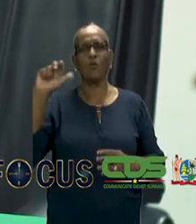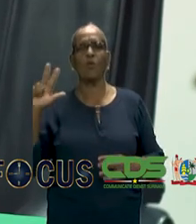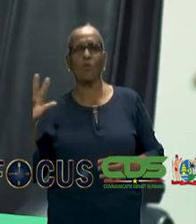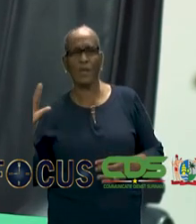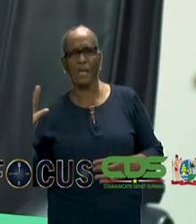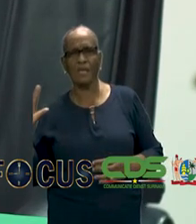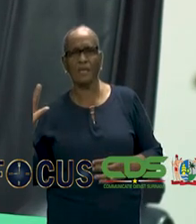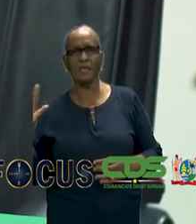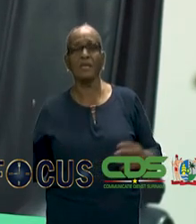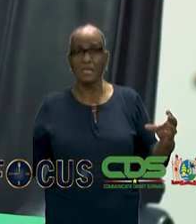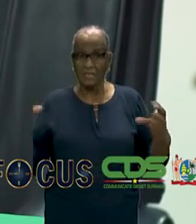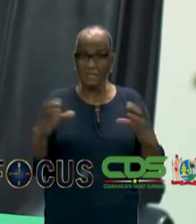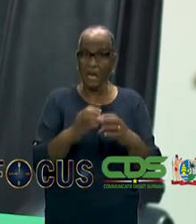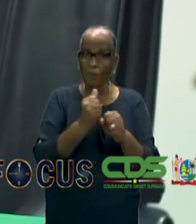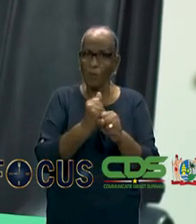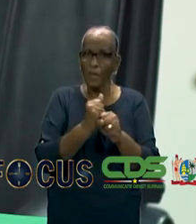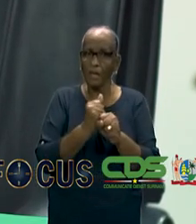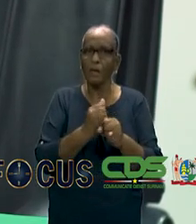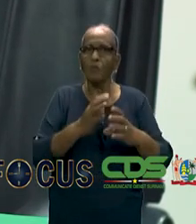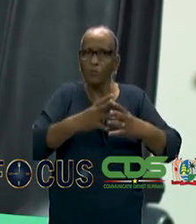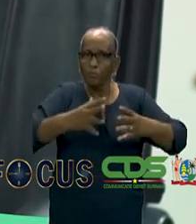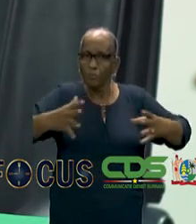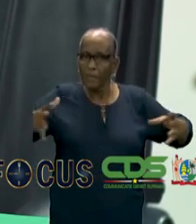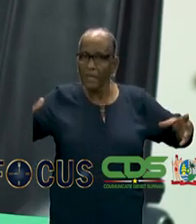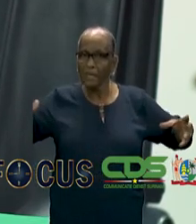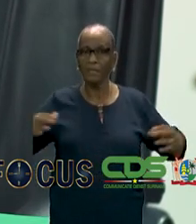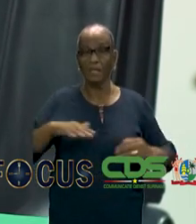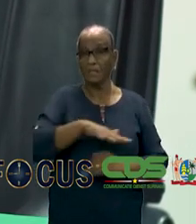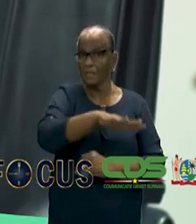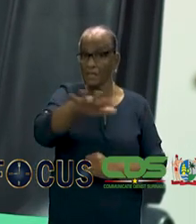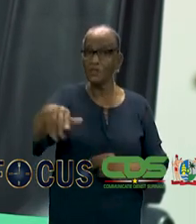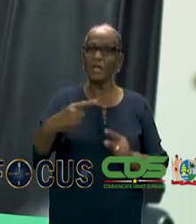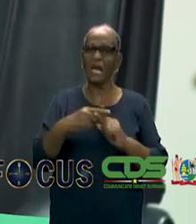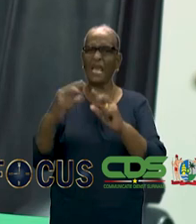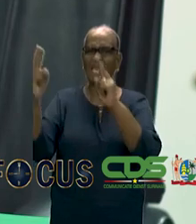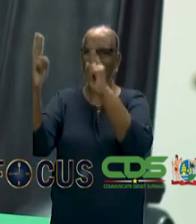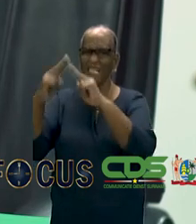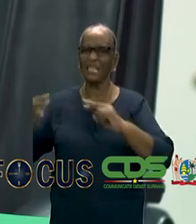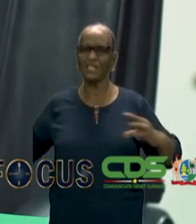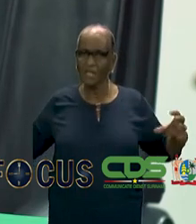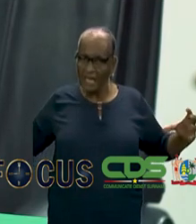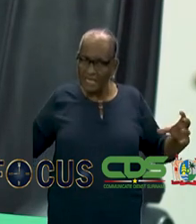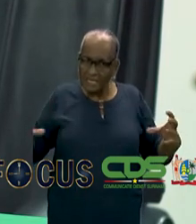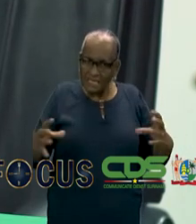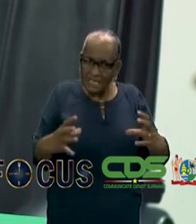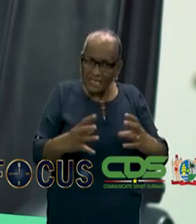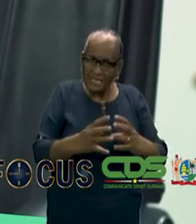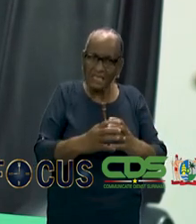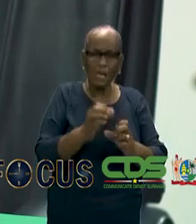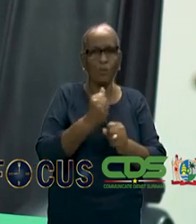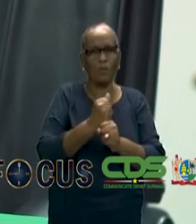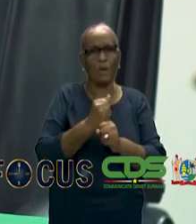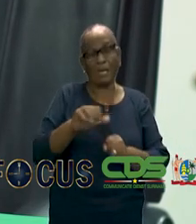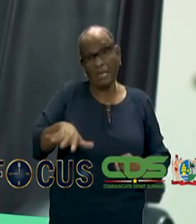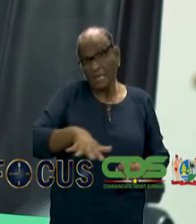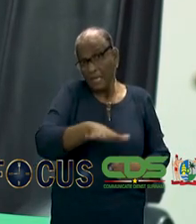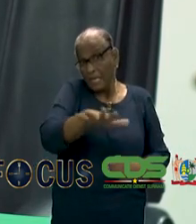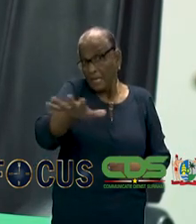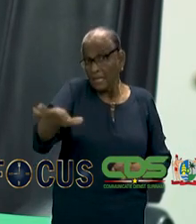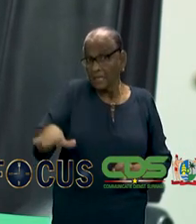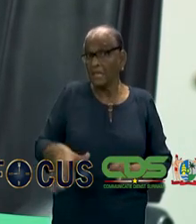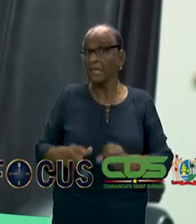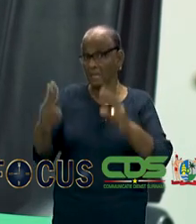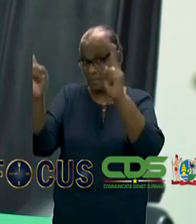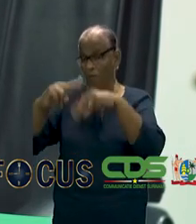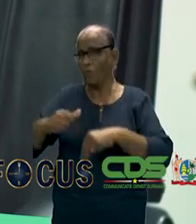de samenwerkingen moeten verbreden, nationaal, internationaal. Nationaal is heel goed gegaan tot nu toe. Internationaal zijn we begonnen met Guyana. Daar